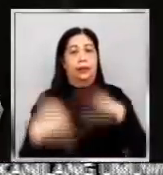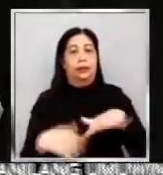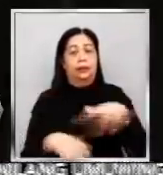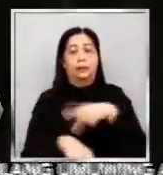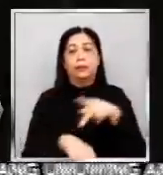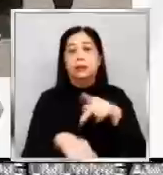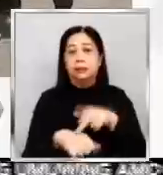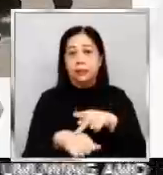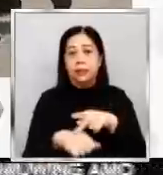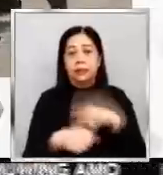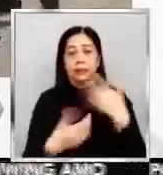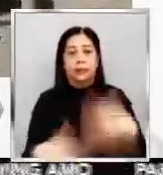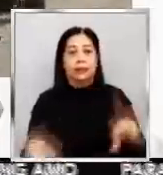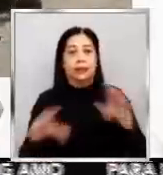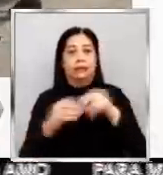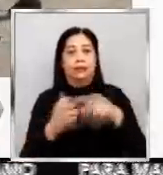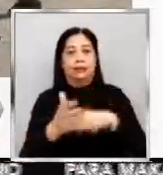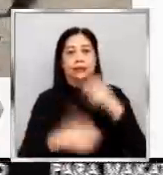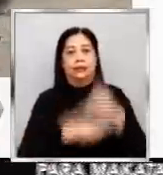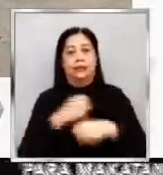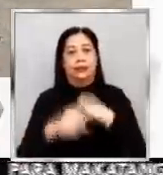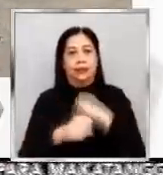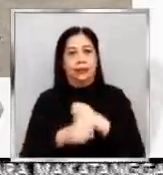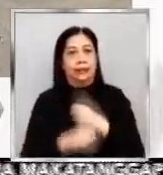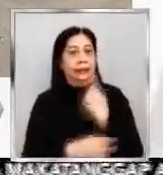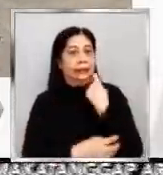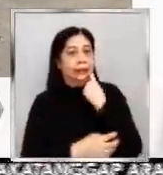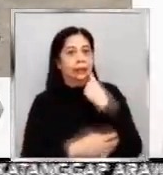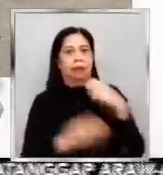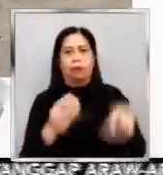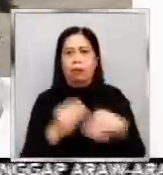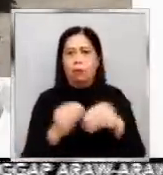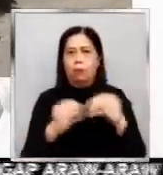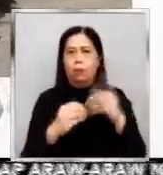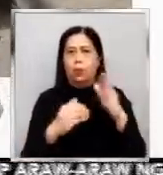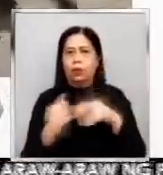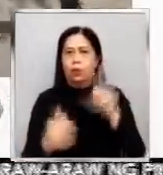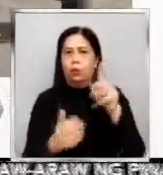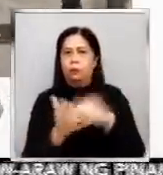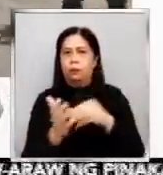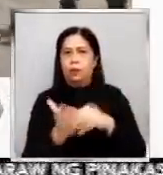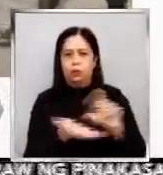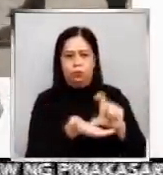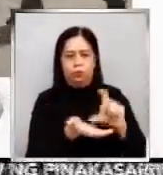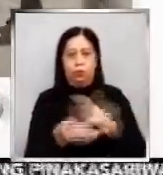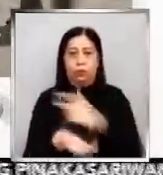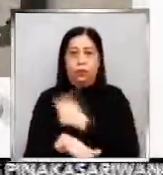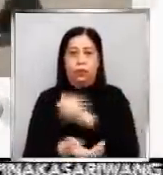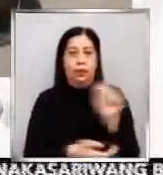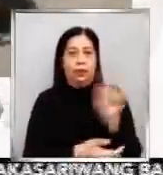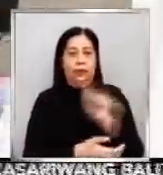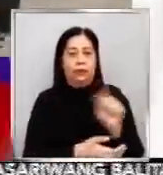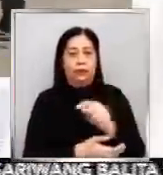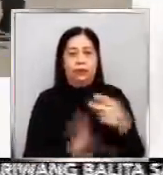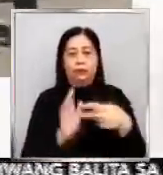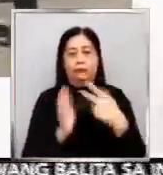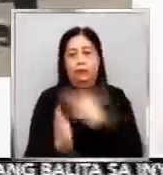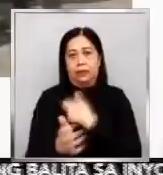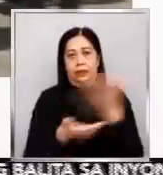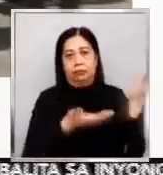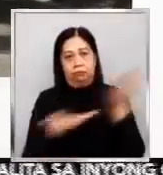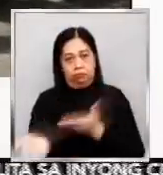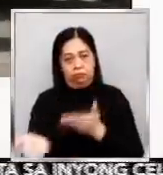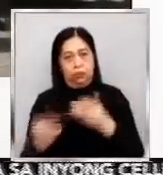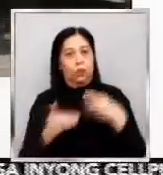pagtatapos ng taon. Kanina, may dagdag na mahigit 1 milyong doses ng AstraZeneca vaccines na dumating na donasyon